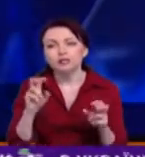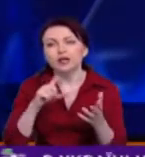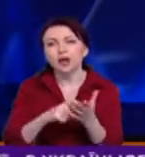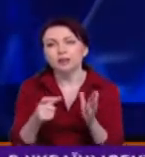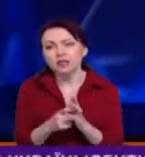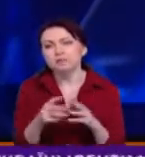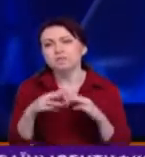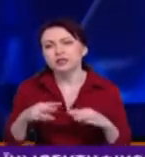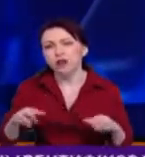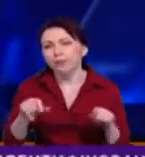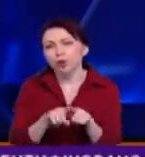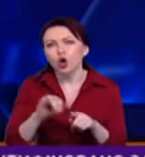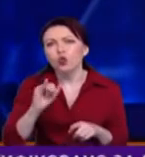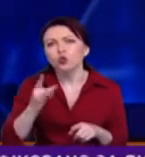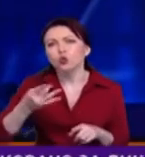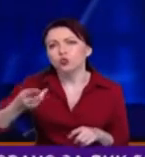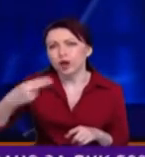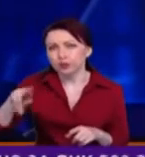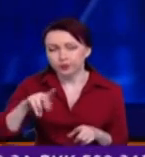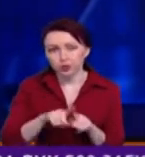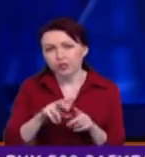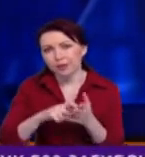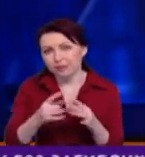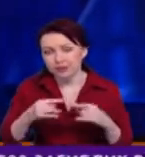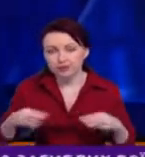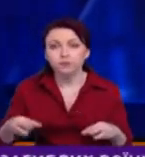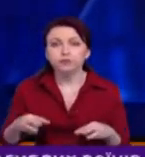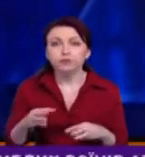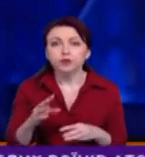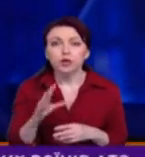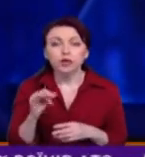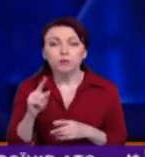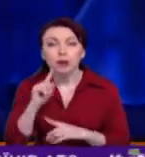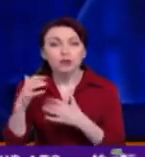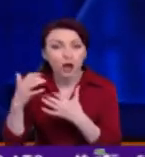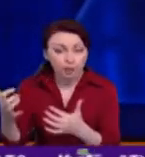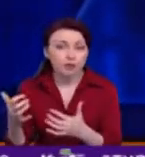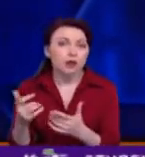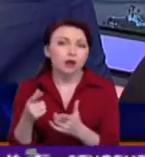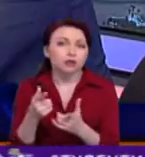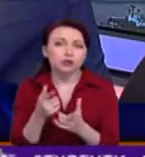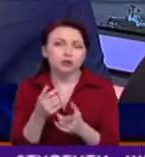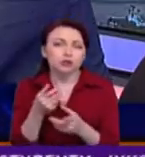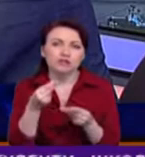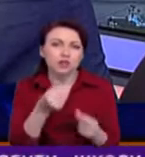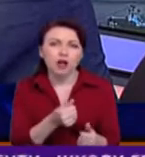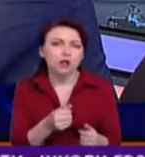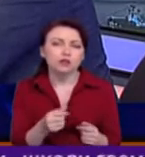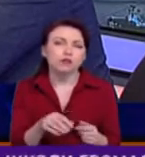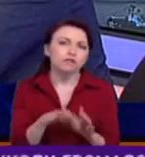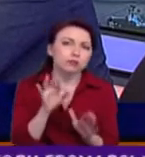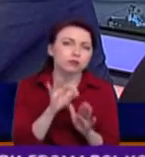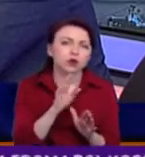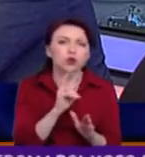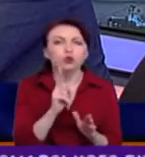кабінет адміністрації, це так, як уряд, так. І парламент, Конгрес США ніякого відношення не мають до цього формування. Сам президент визначає, хто